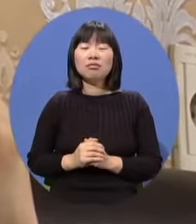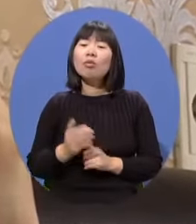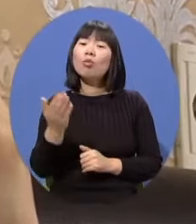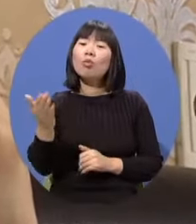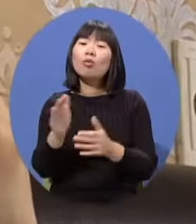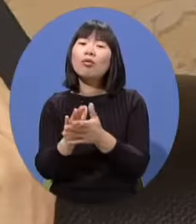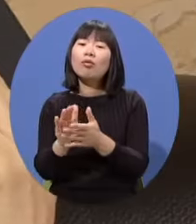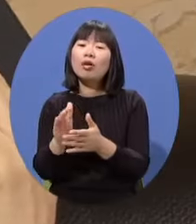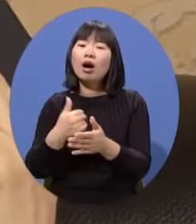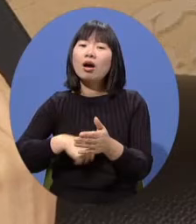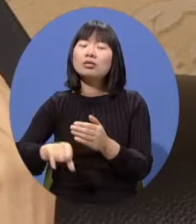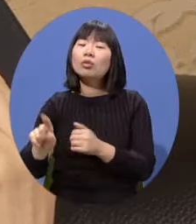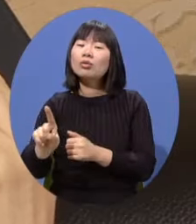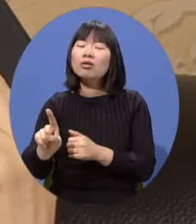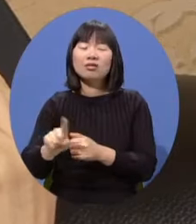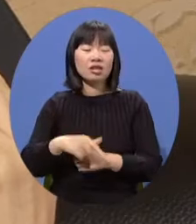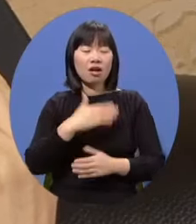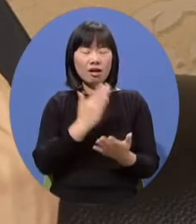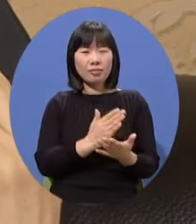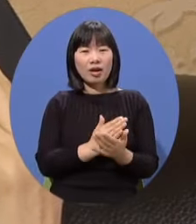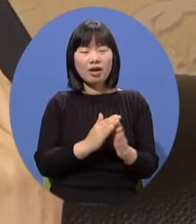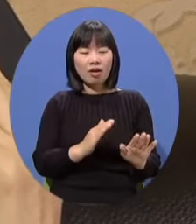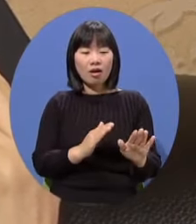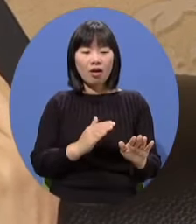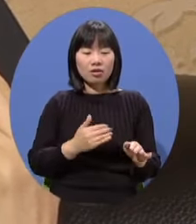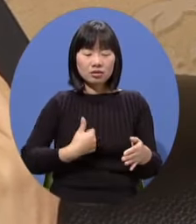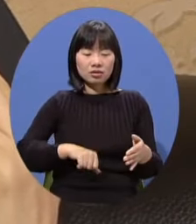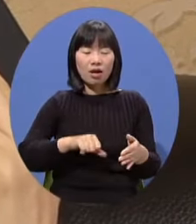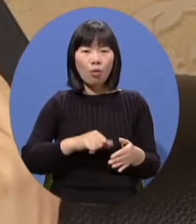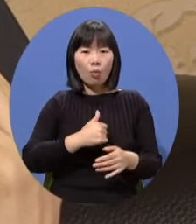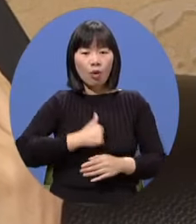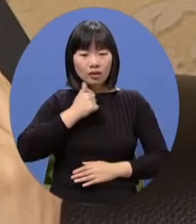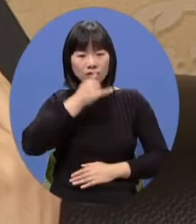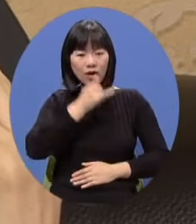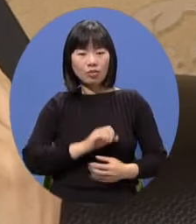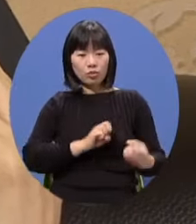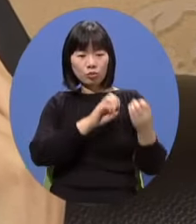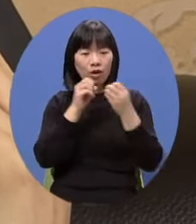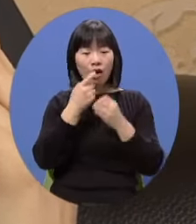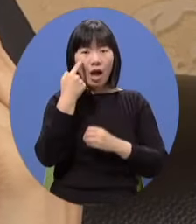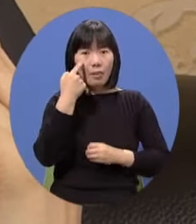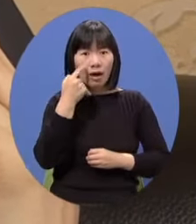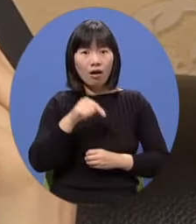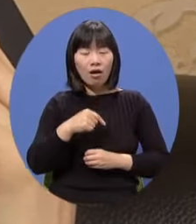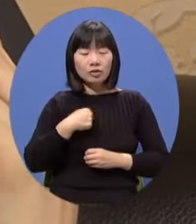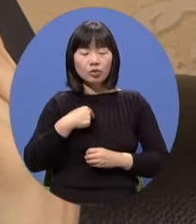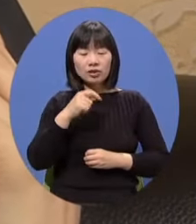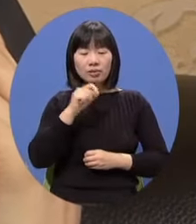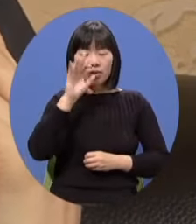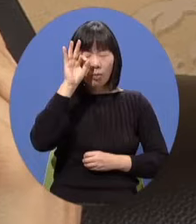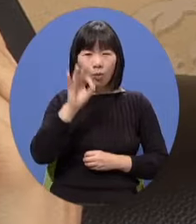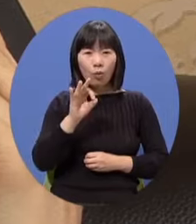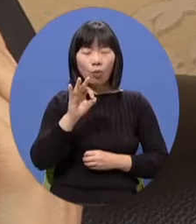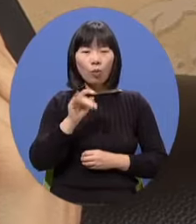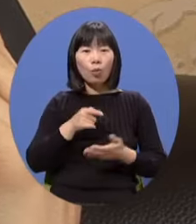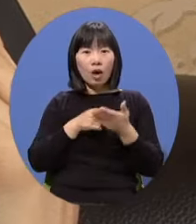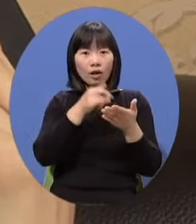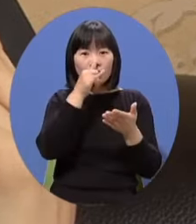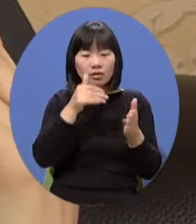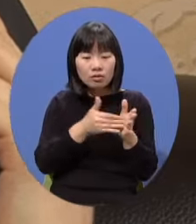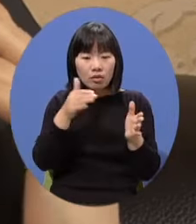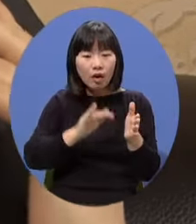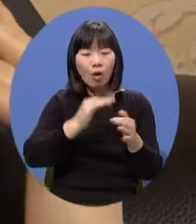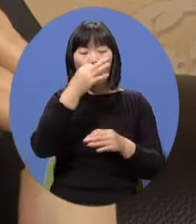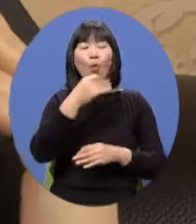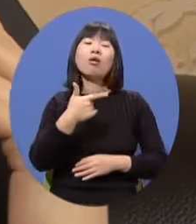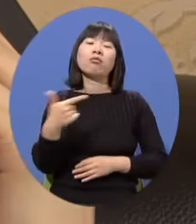어때? 그러지 말고 애가 화를 내면 대화를 한번 해봐. 나도 TV에서 보고 해봤는데 그게 효과가